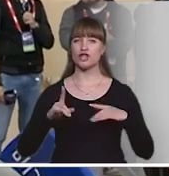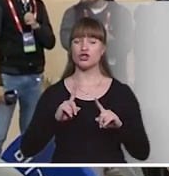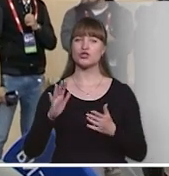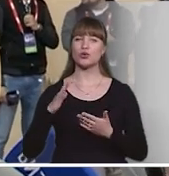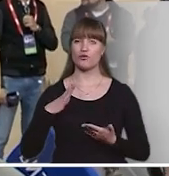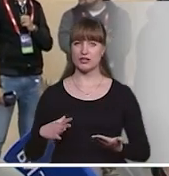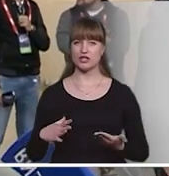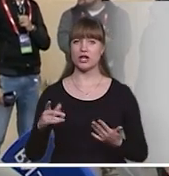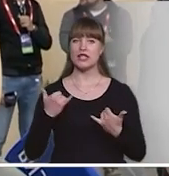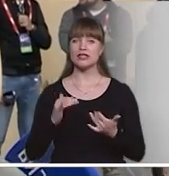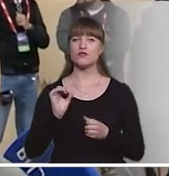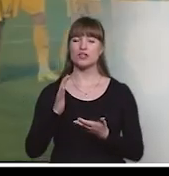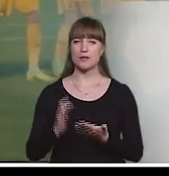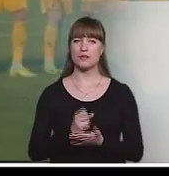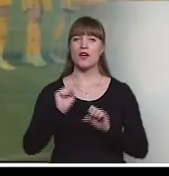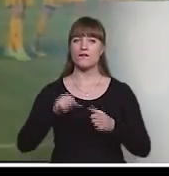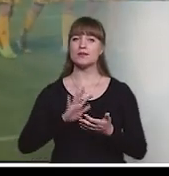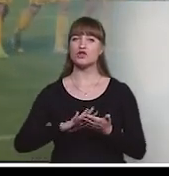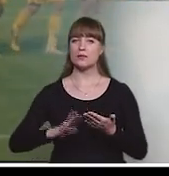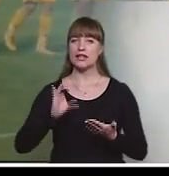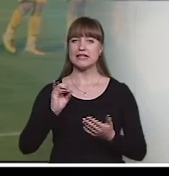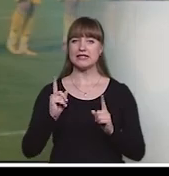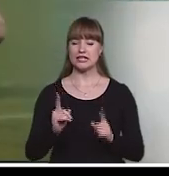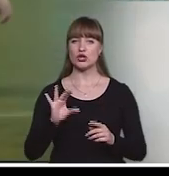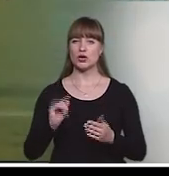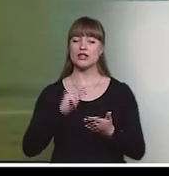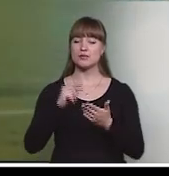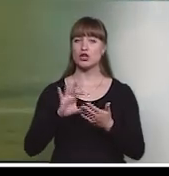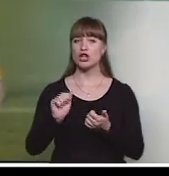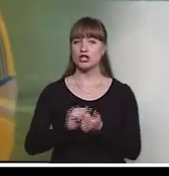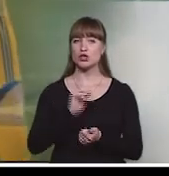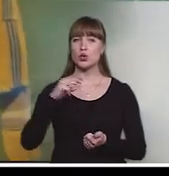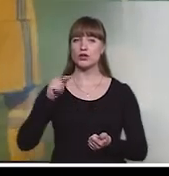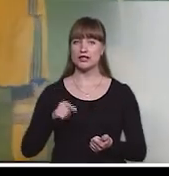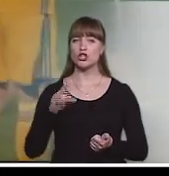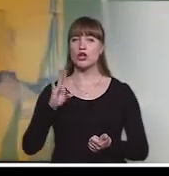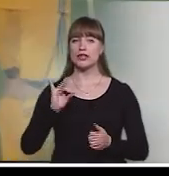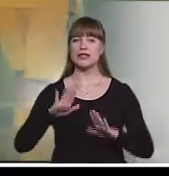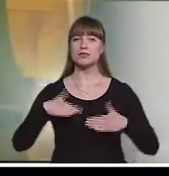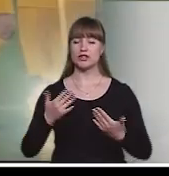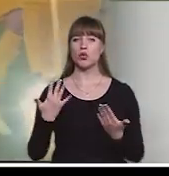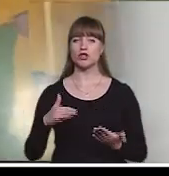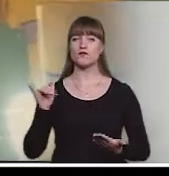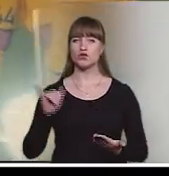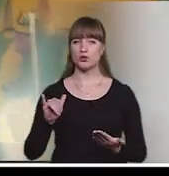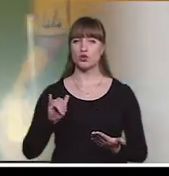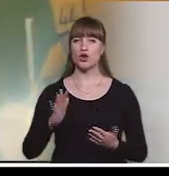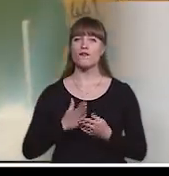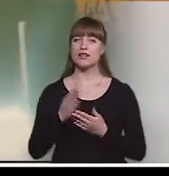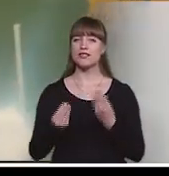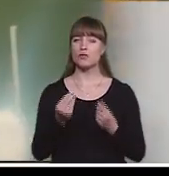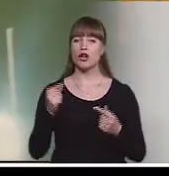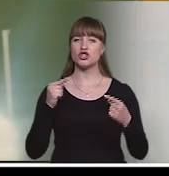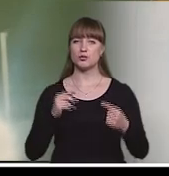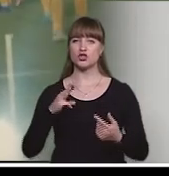выдержали и сегодня победили. Возможность продлить серию и замахнуться на сухую 1000 Никите предоставится уже в субботу в